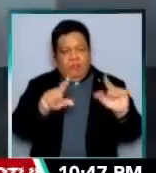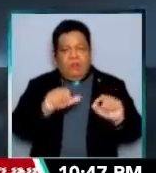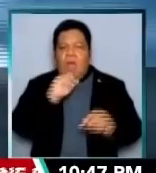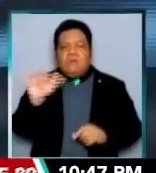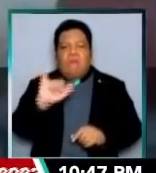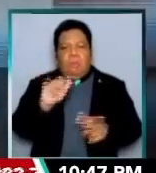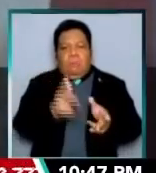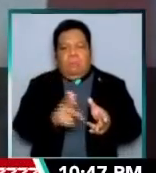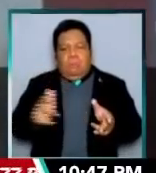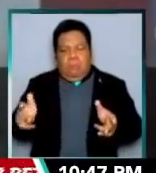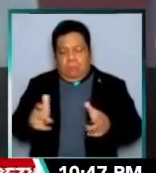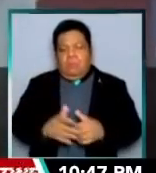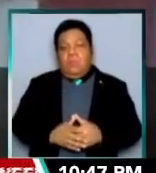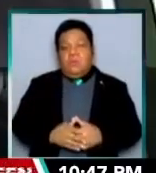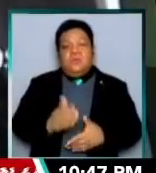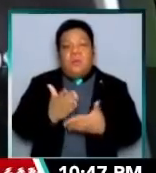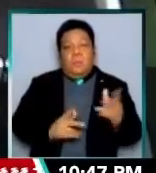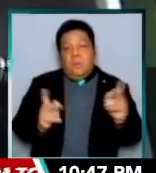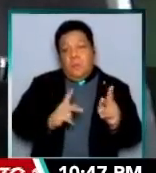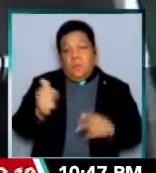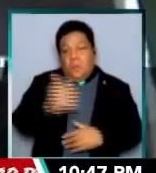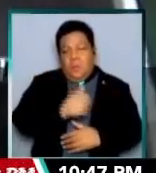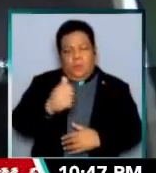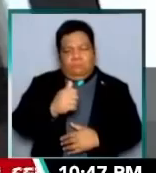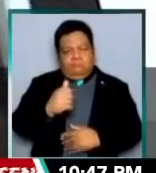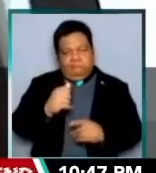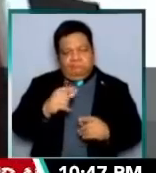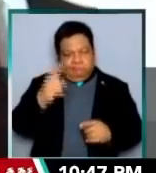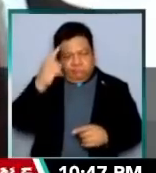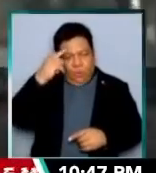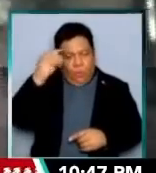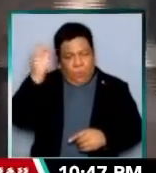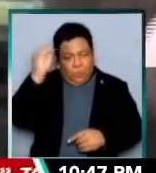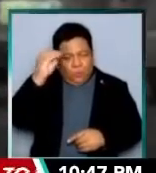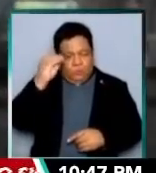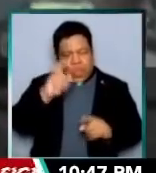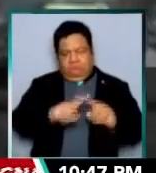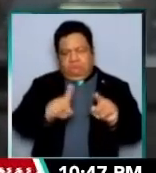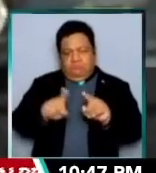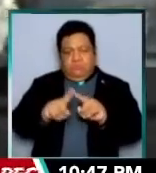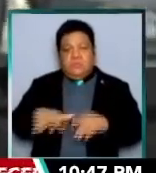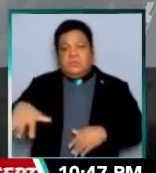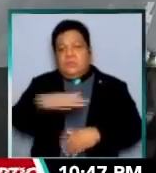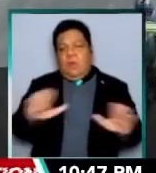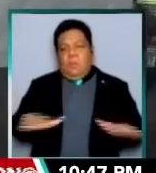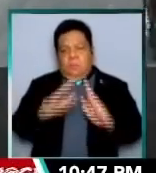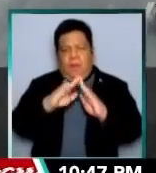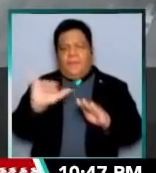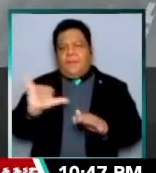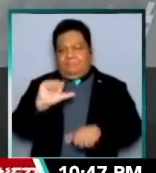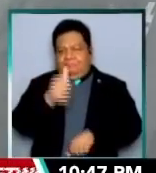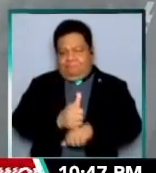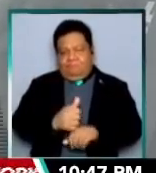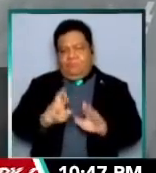rin ang opinyon ng mga commuter at ilang tricycle drivers sa Pulanggi, Albay, kung saan ipinatutupad na rin ang bagong polisiya.